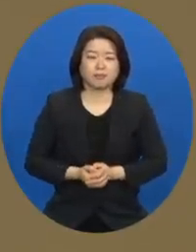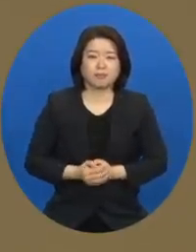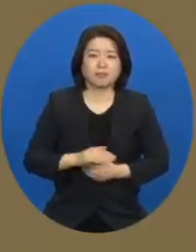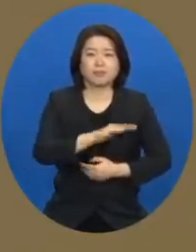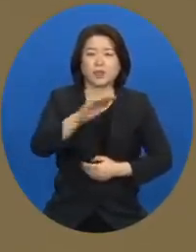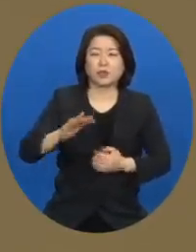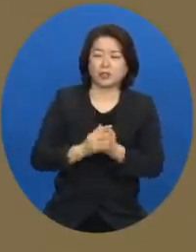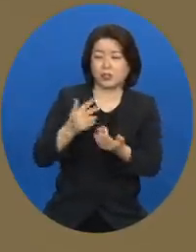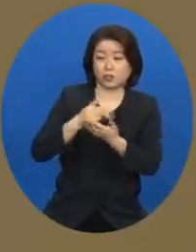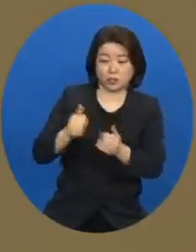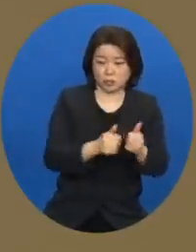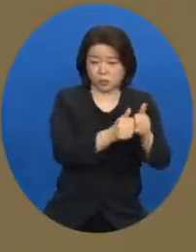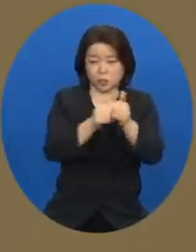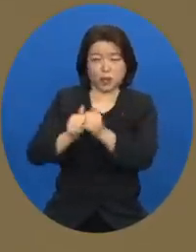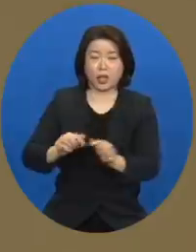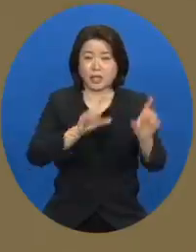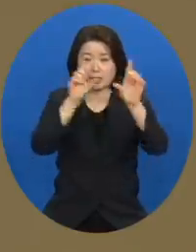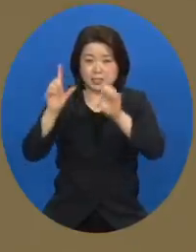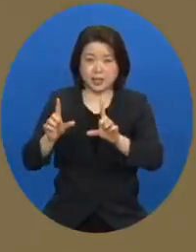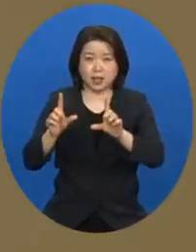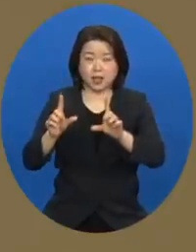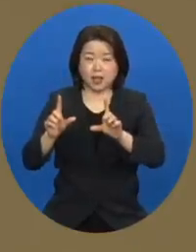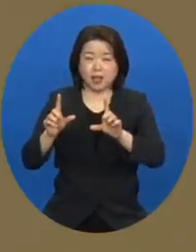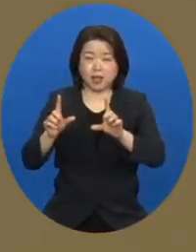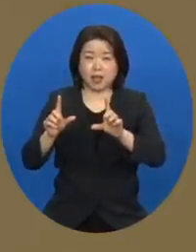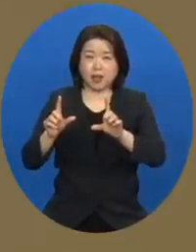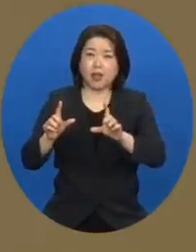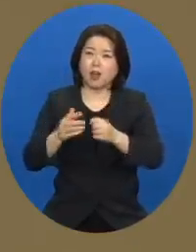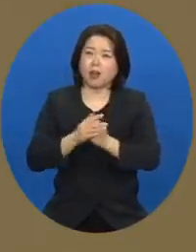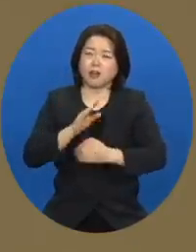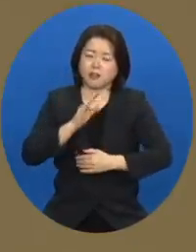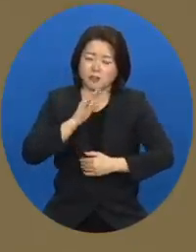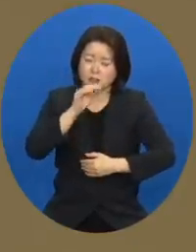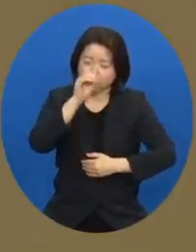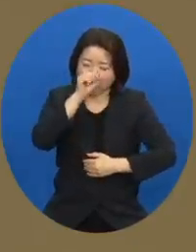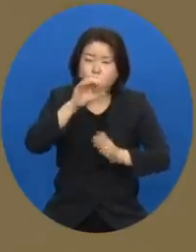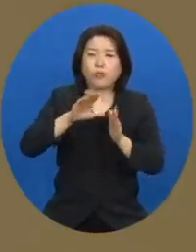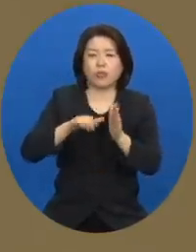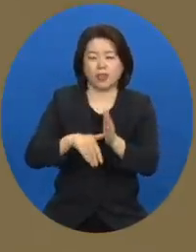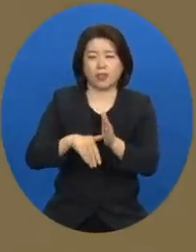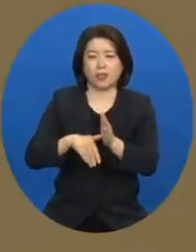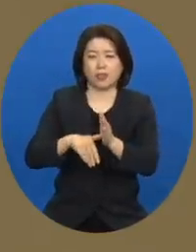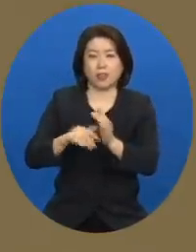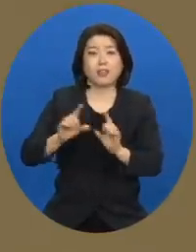우리가 주님과 동행하는 삶을 살기에 너무 좋은 시절에 살고 있는 거예요.